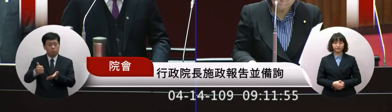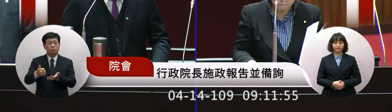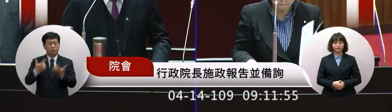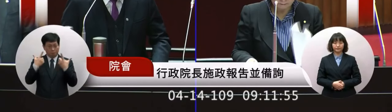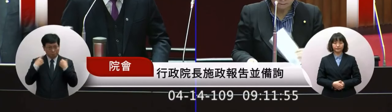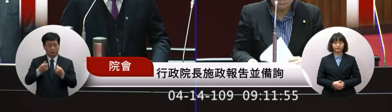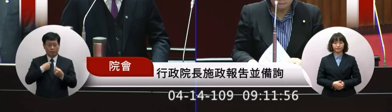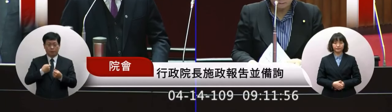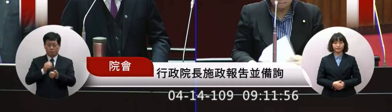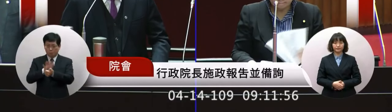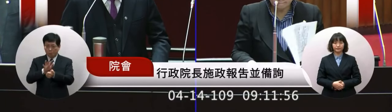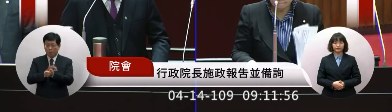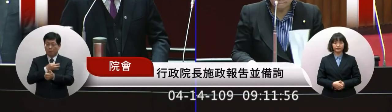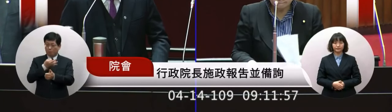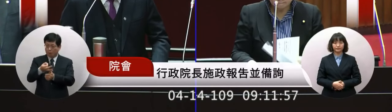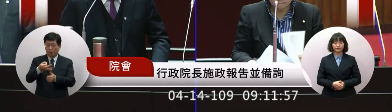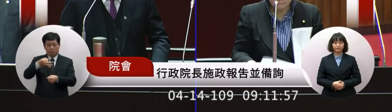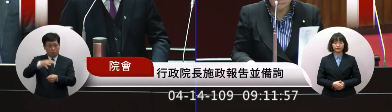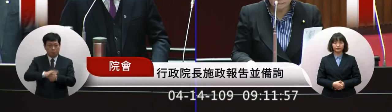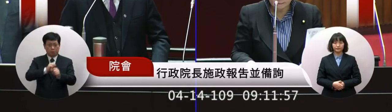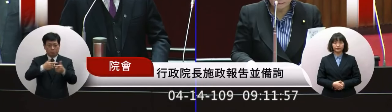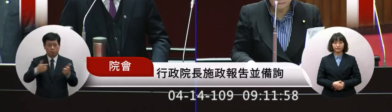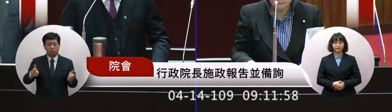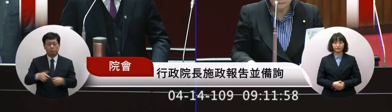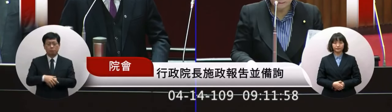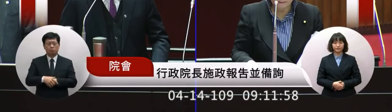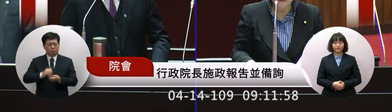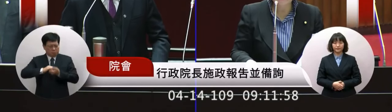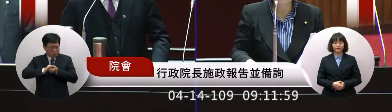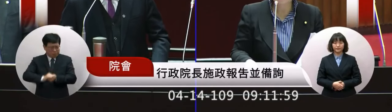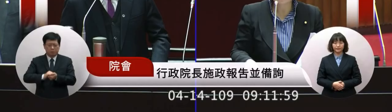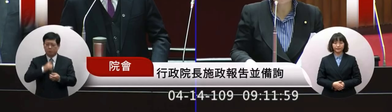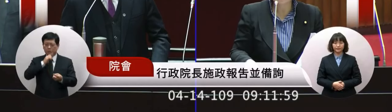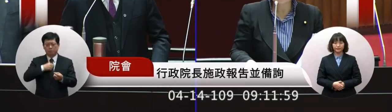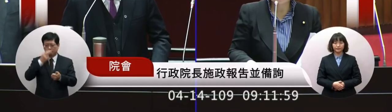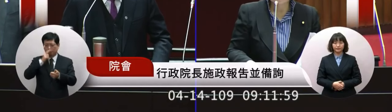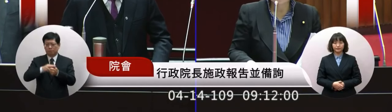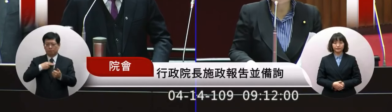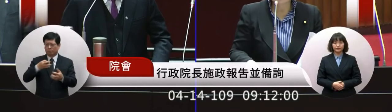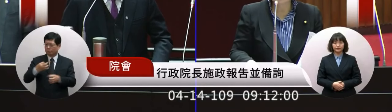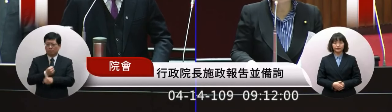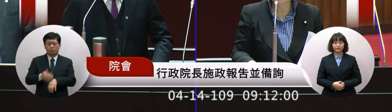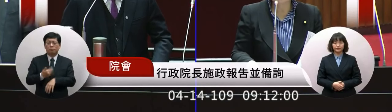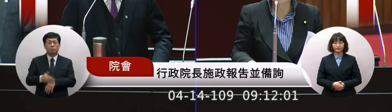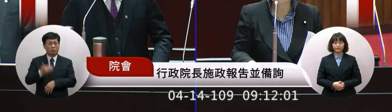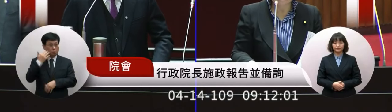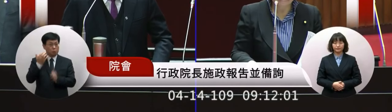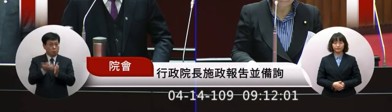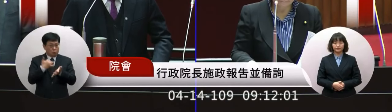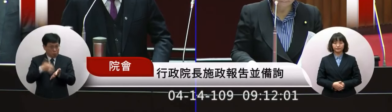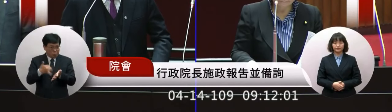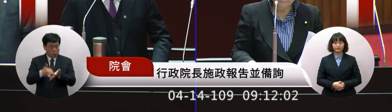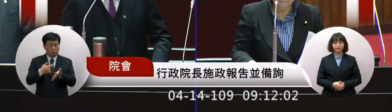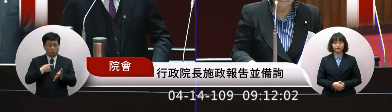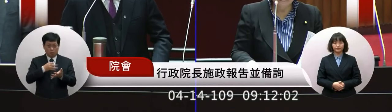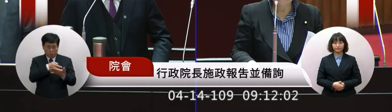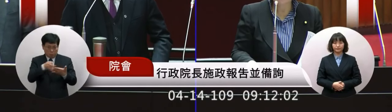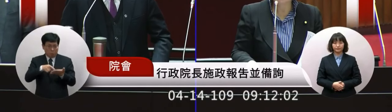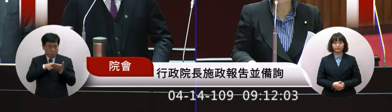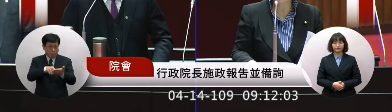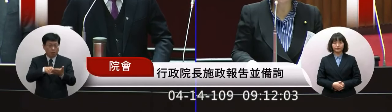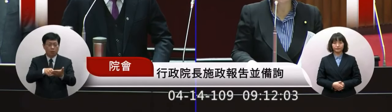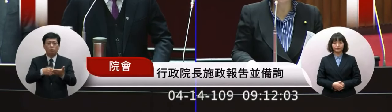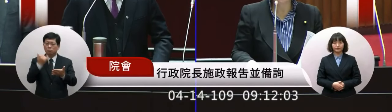给予的资源、津贴等等，绝对不会少。就算预算在框内的时